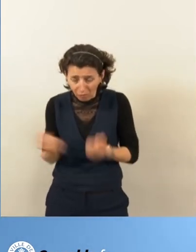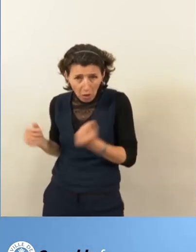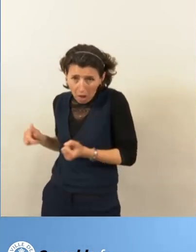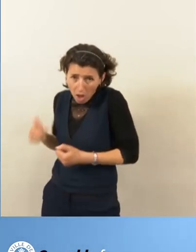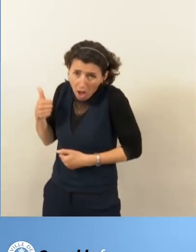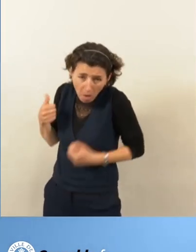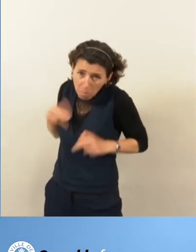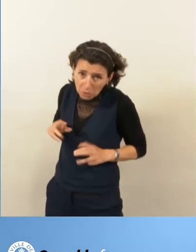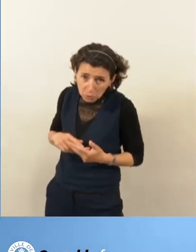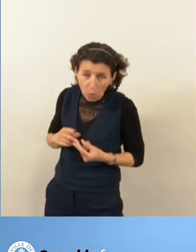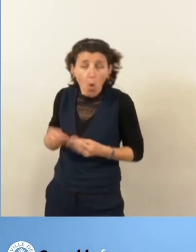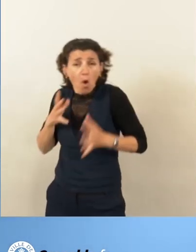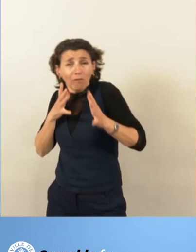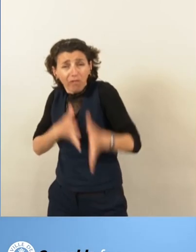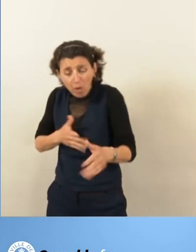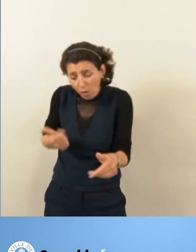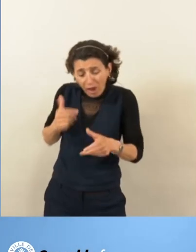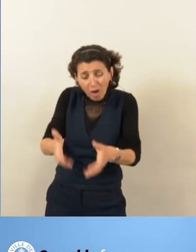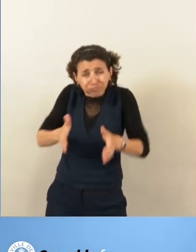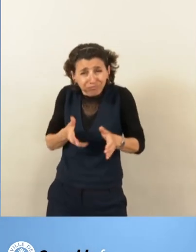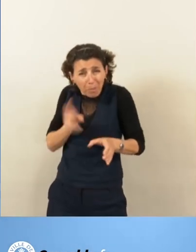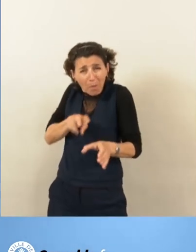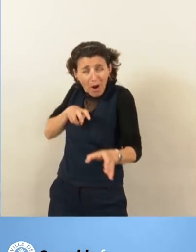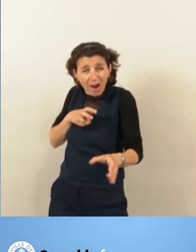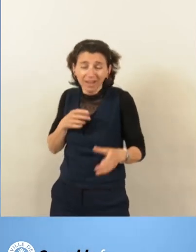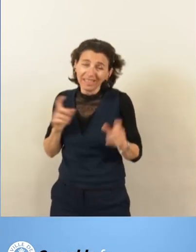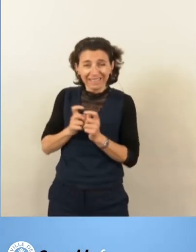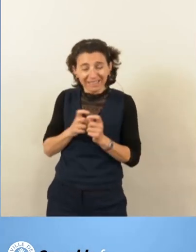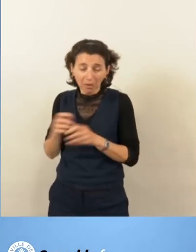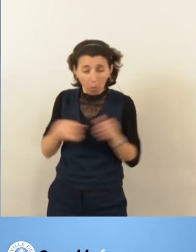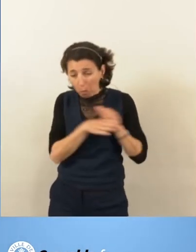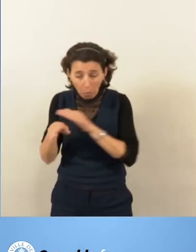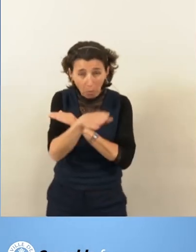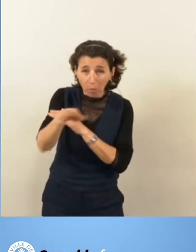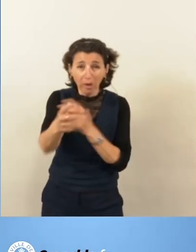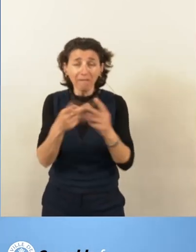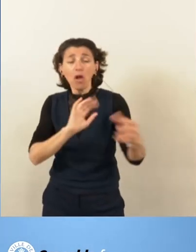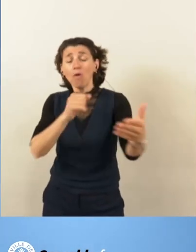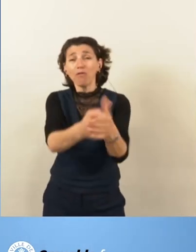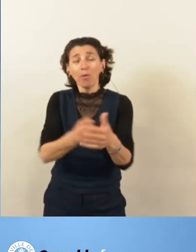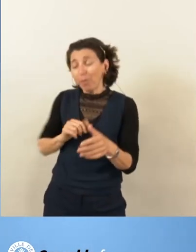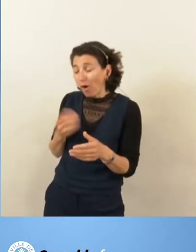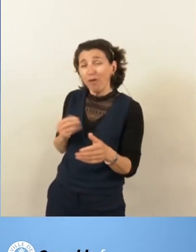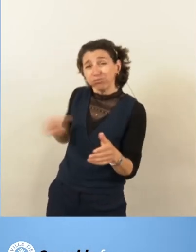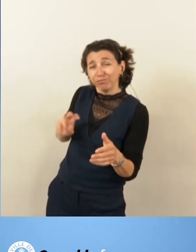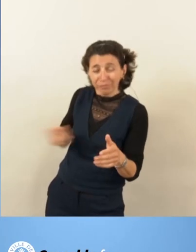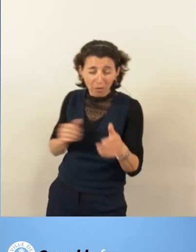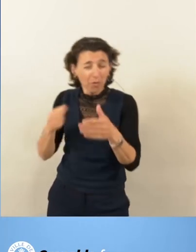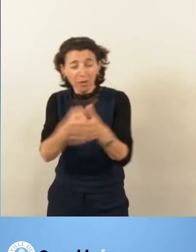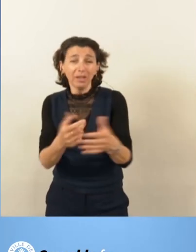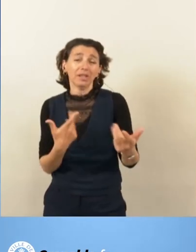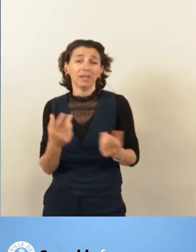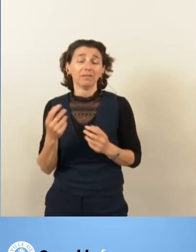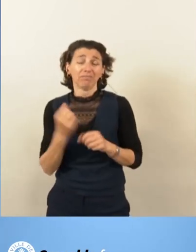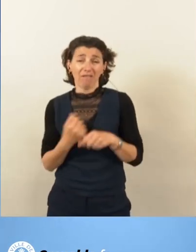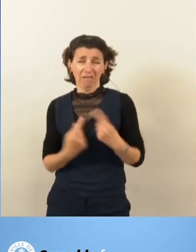ou un vélo cargo électrique pour aller au travail à l'autre bout de l'agglomération après avoir déposé ses enfants à l'école la